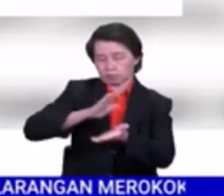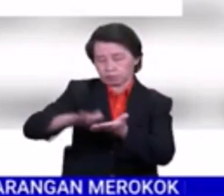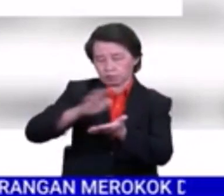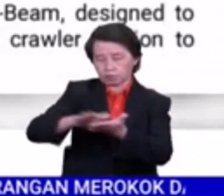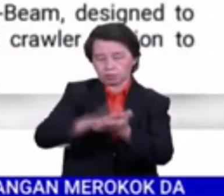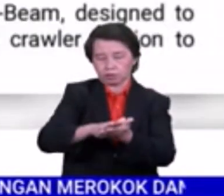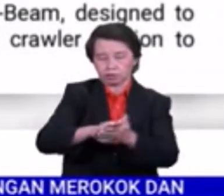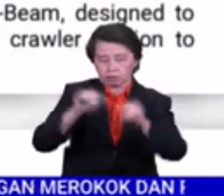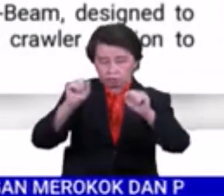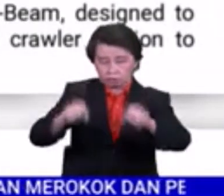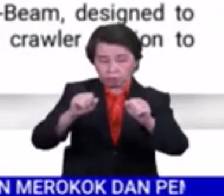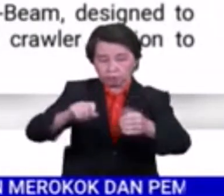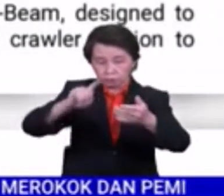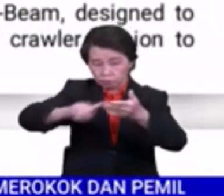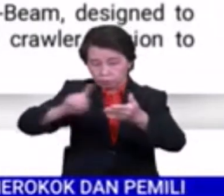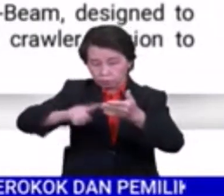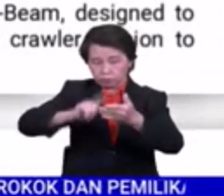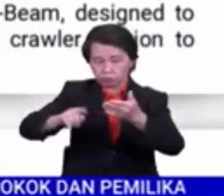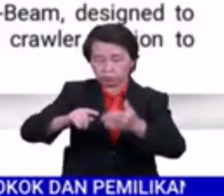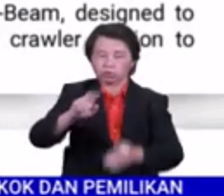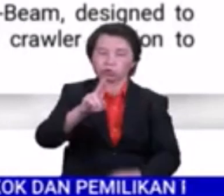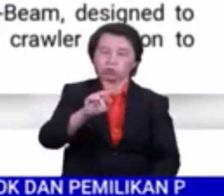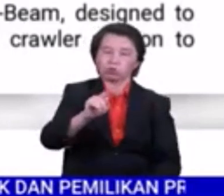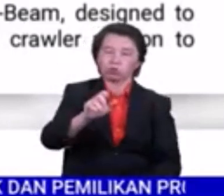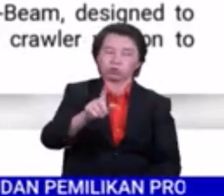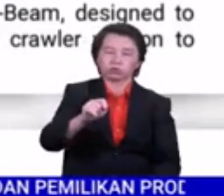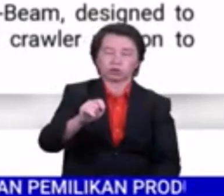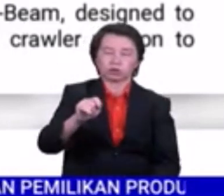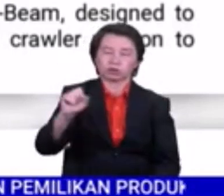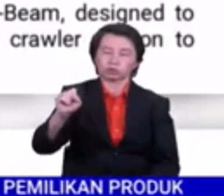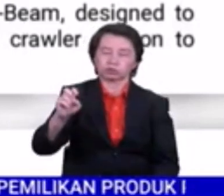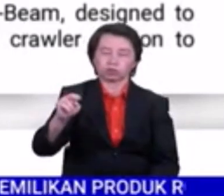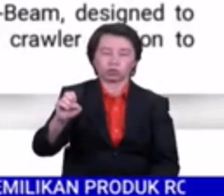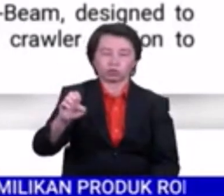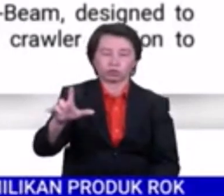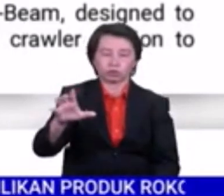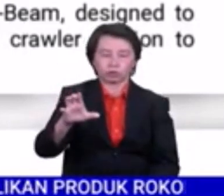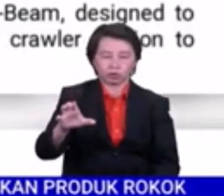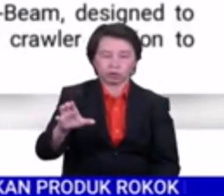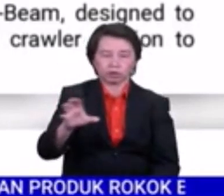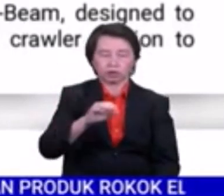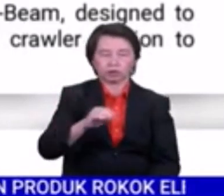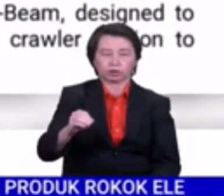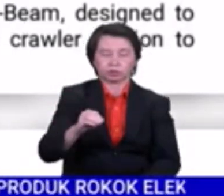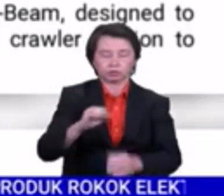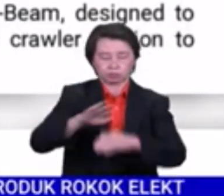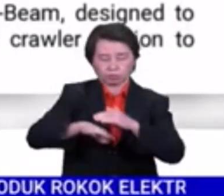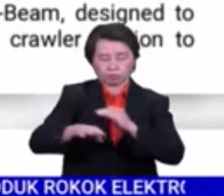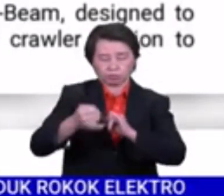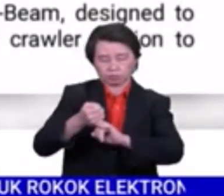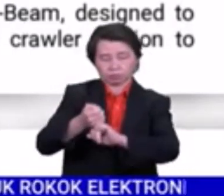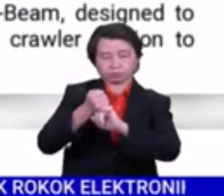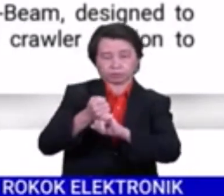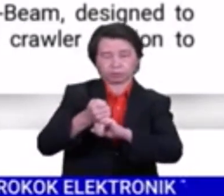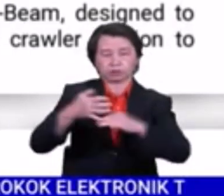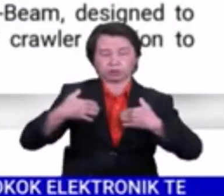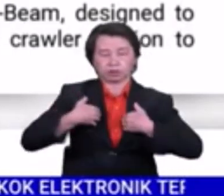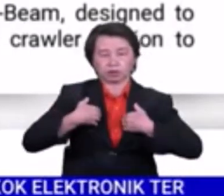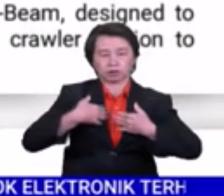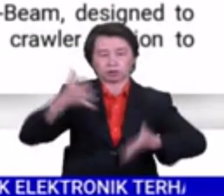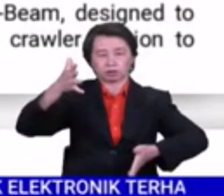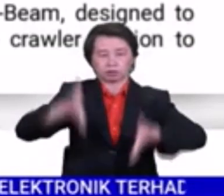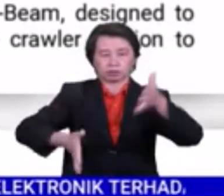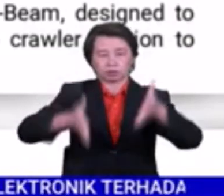keupayaan pemeriksaan ultrasonik dan arus pusar tambahan di bawah perjanjian itu ia turut menempatkan